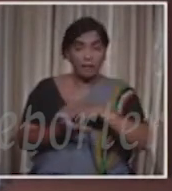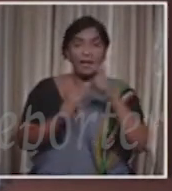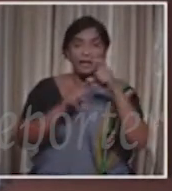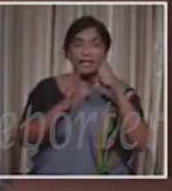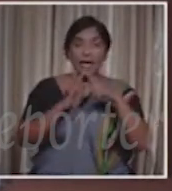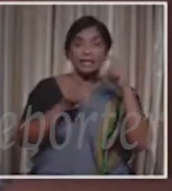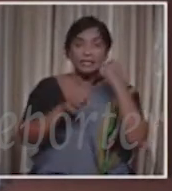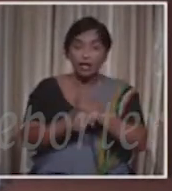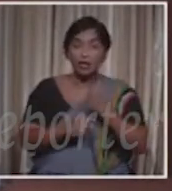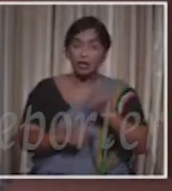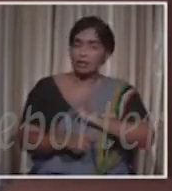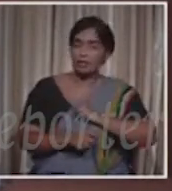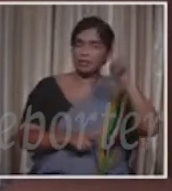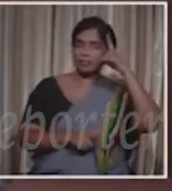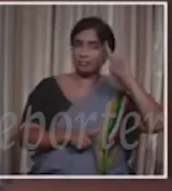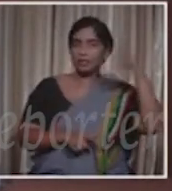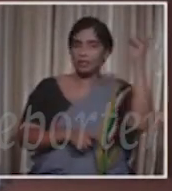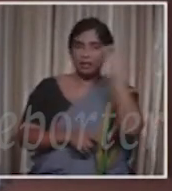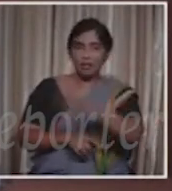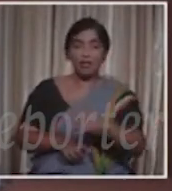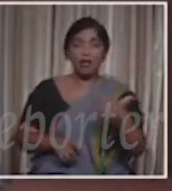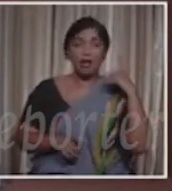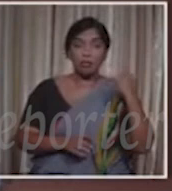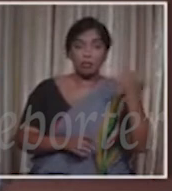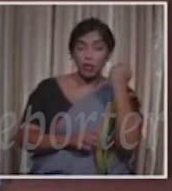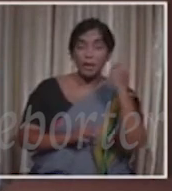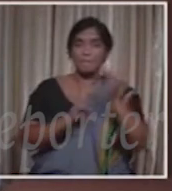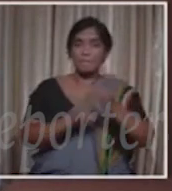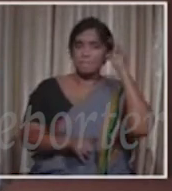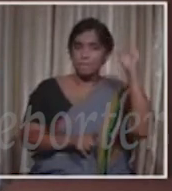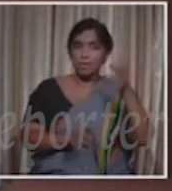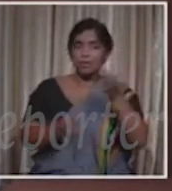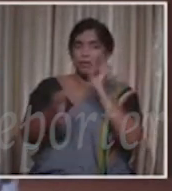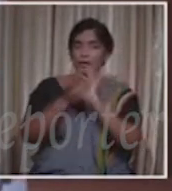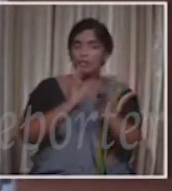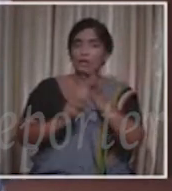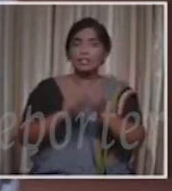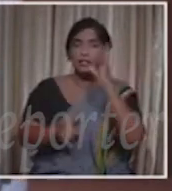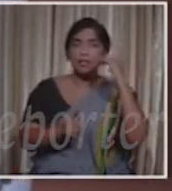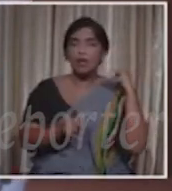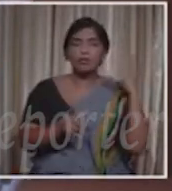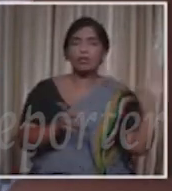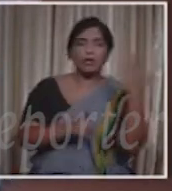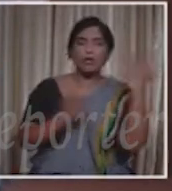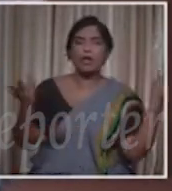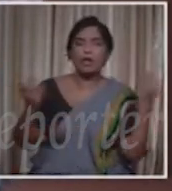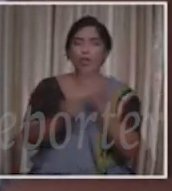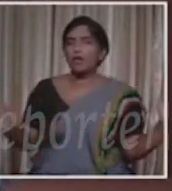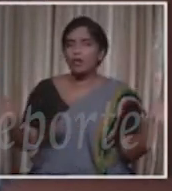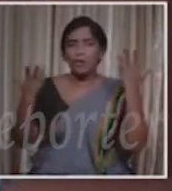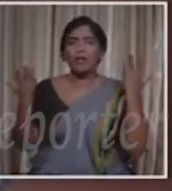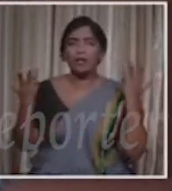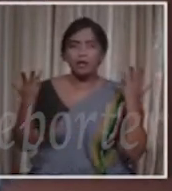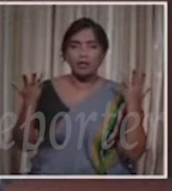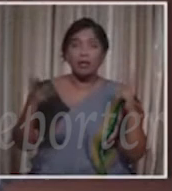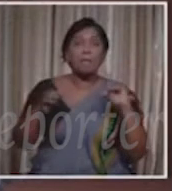හරිද? පළාතේ DIG තමුන්වන්සලා ඕන විදිහට දාගත්තේ. හමුදා අනුකණ්ඩ තිබේ ජනාධිපතිවරයා ගාව. මෙතර ගිනි තියෙන ජනාධිපතිවරයා හමුදා වෙව්වේ නැත්තේ.